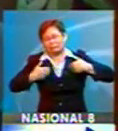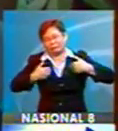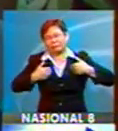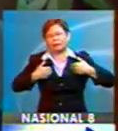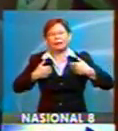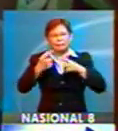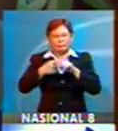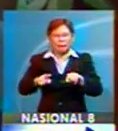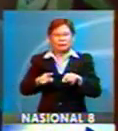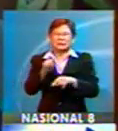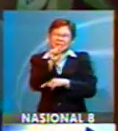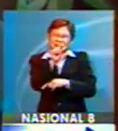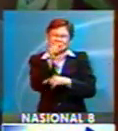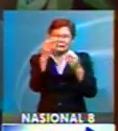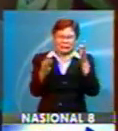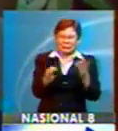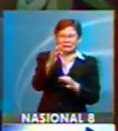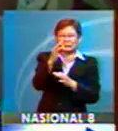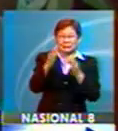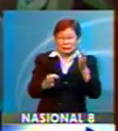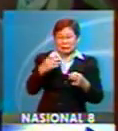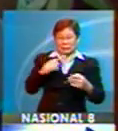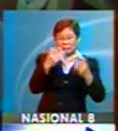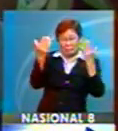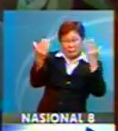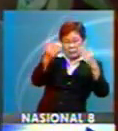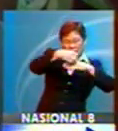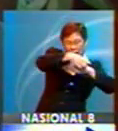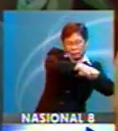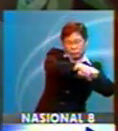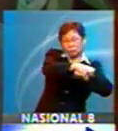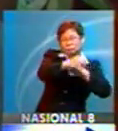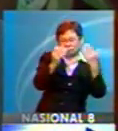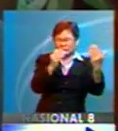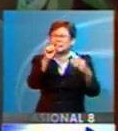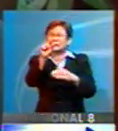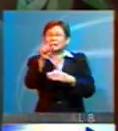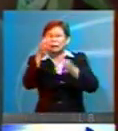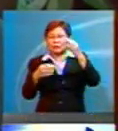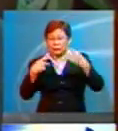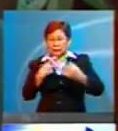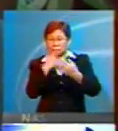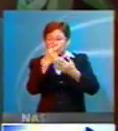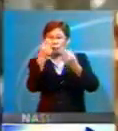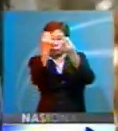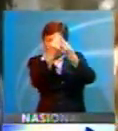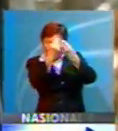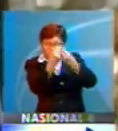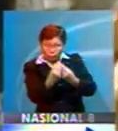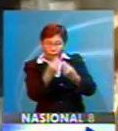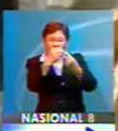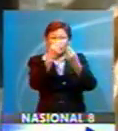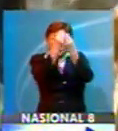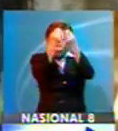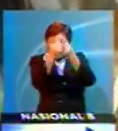dia adalah kecil jika kita bandingkan dengan export value tu. Kalau kita lihat statistik kita, pada tahun